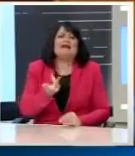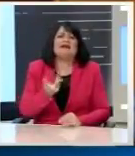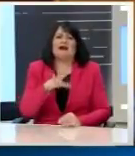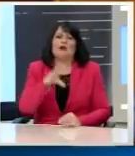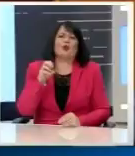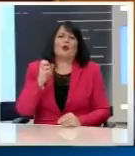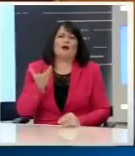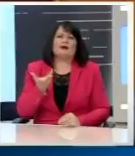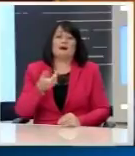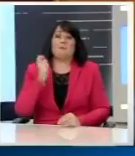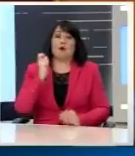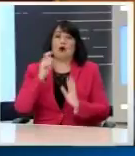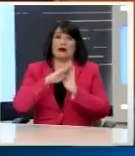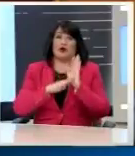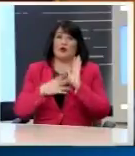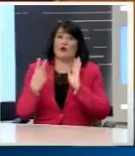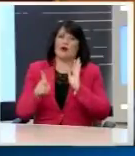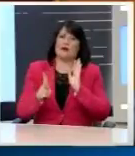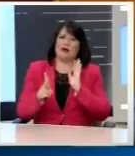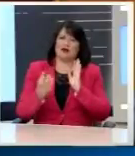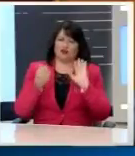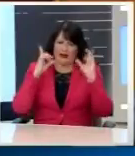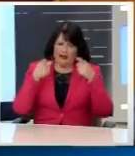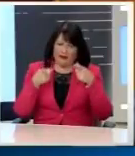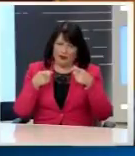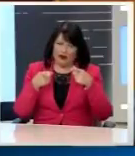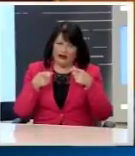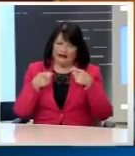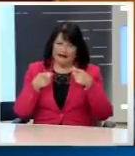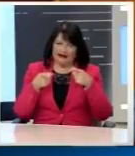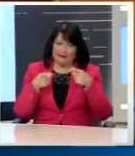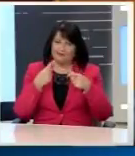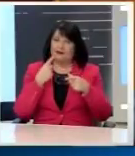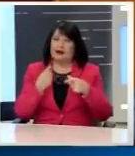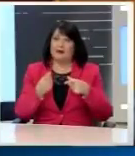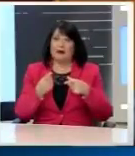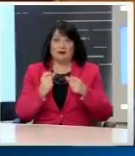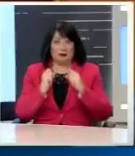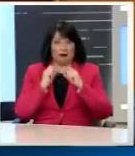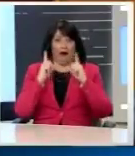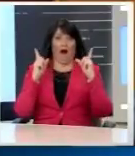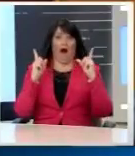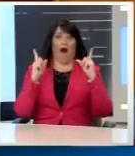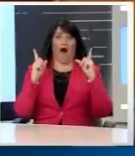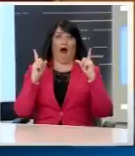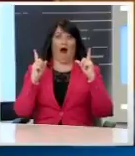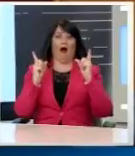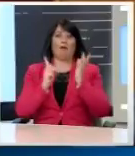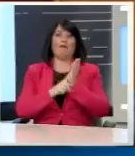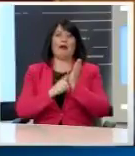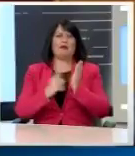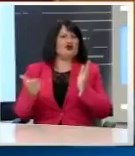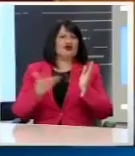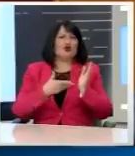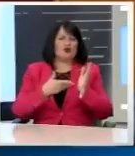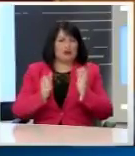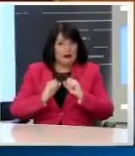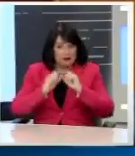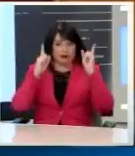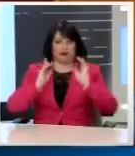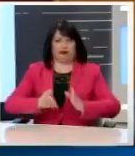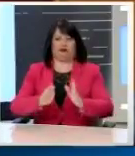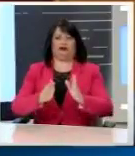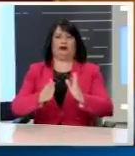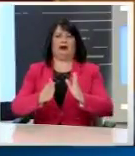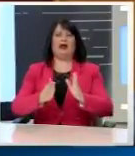σας πρόγραμμα, το πρόγραμμα του ΣΟΚ και ΔΕΟΥΣ που προτείνεται για την ελληνική κοινωνία,